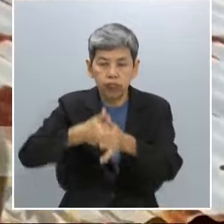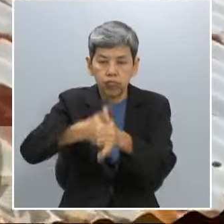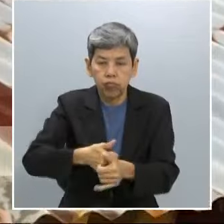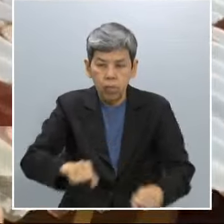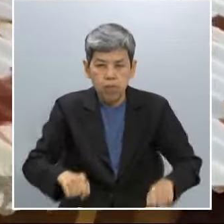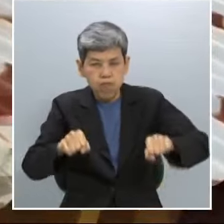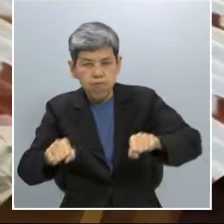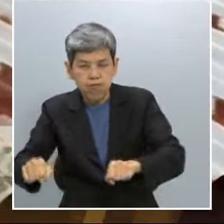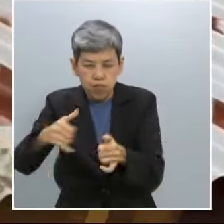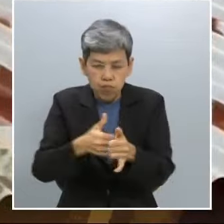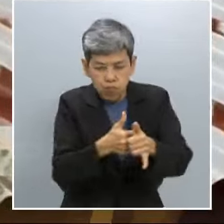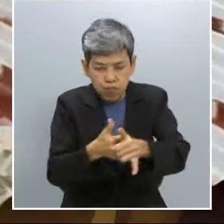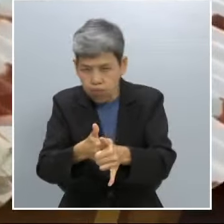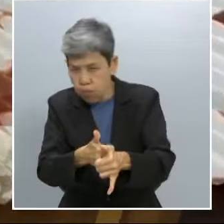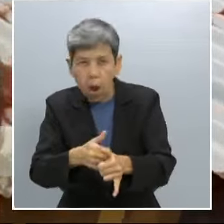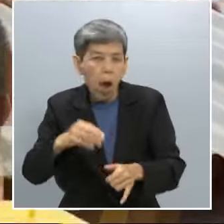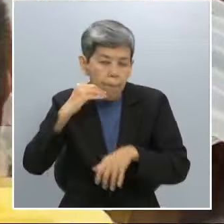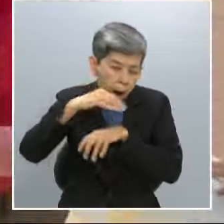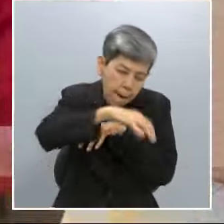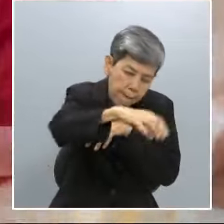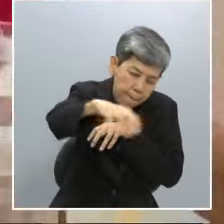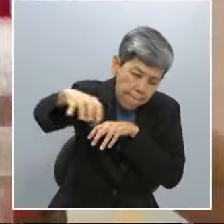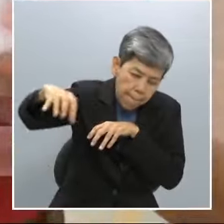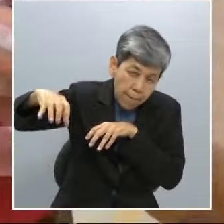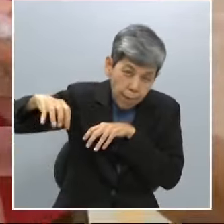ไปตรวจในหมู่บ้านต่างๆท่านผู้ชม